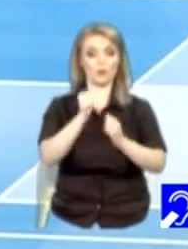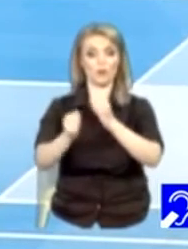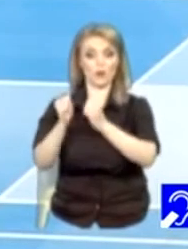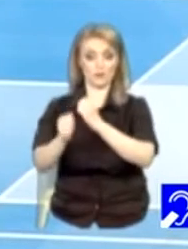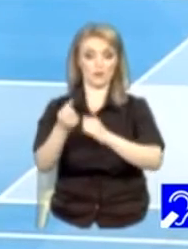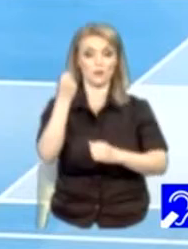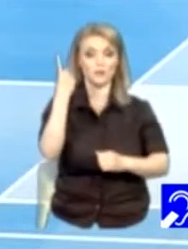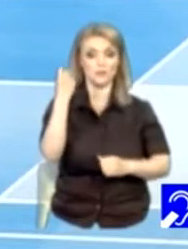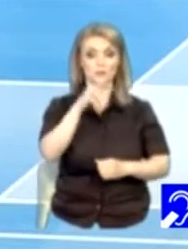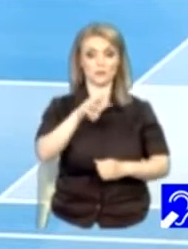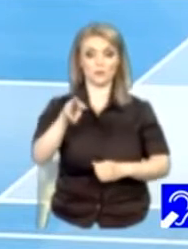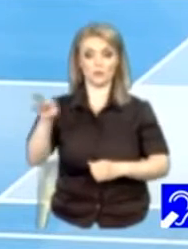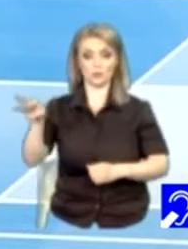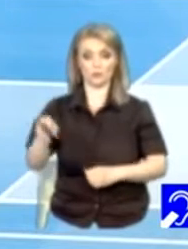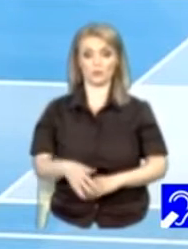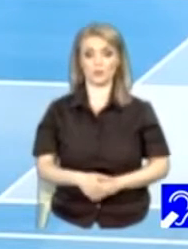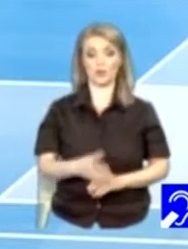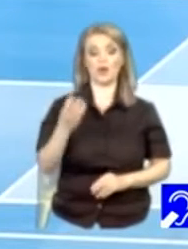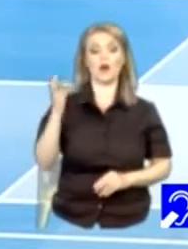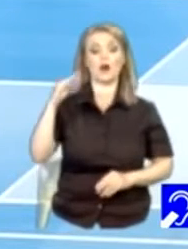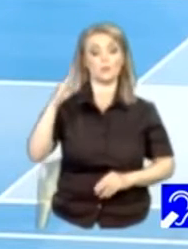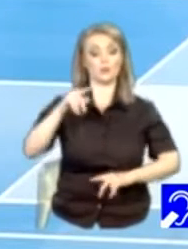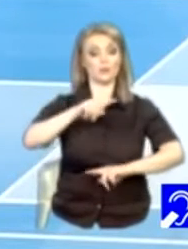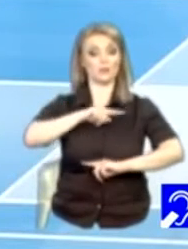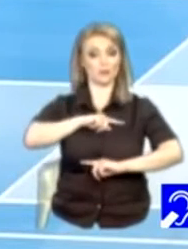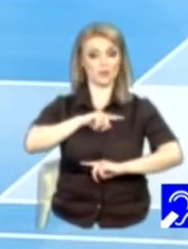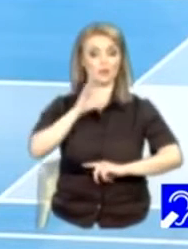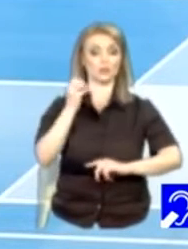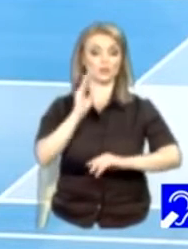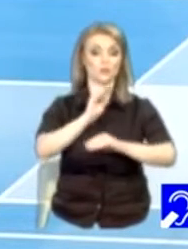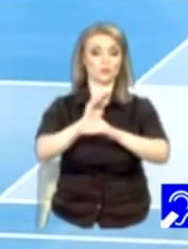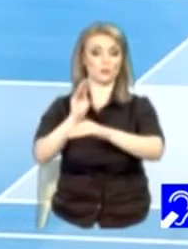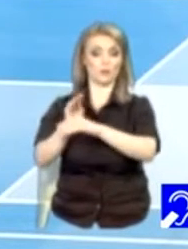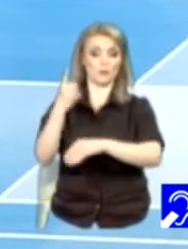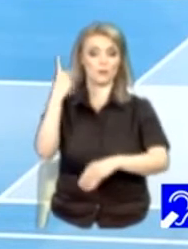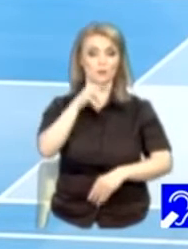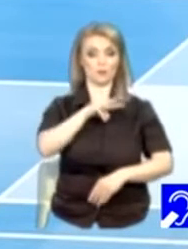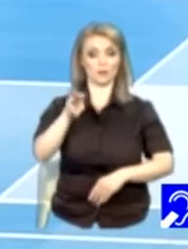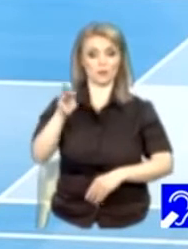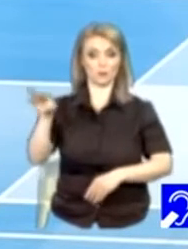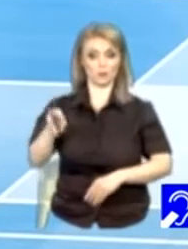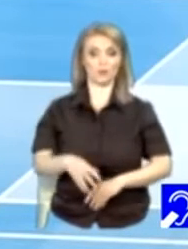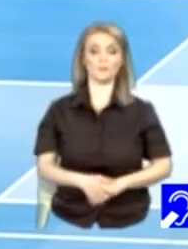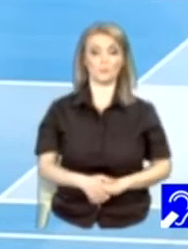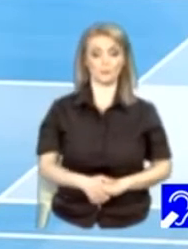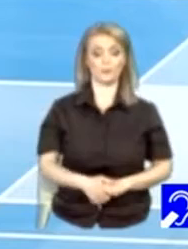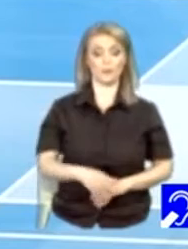acolo și un minut în care o să vă rog să vă adresați direct